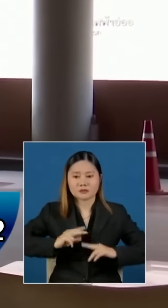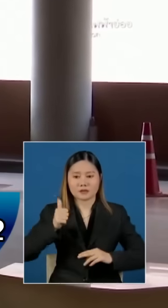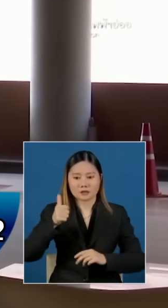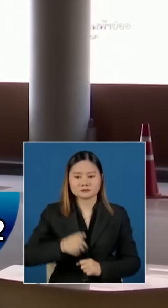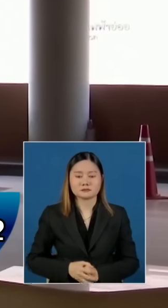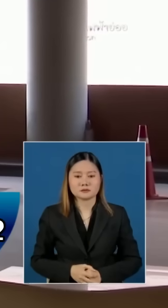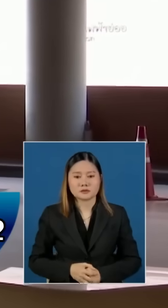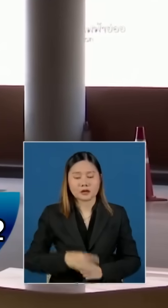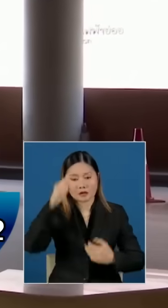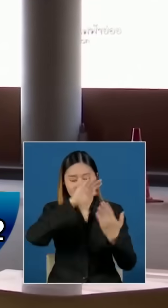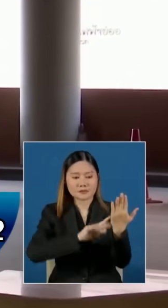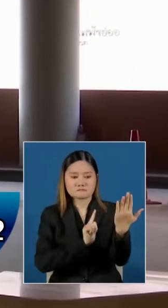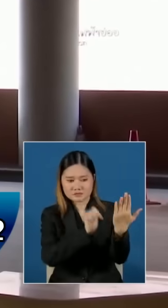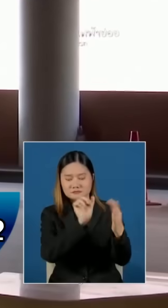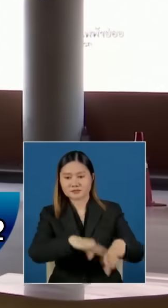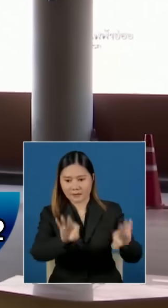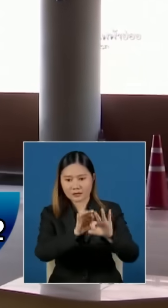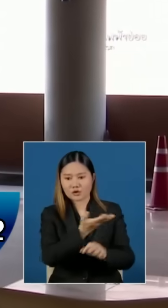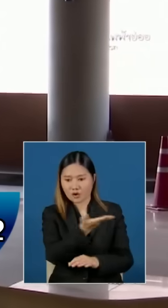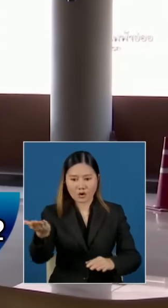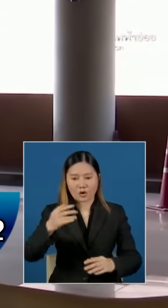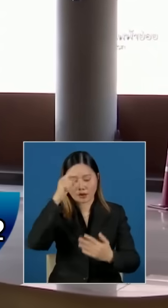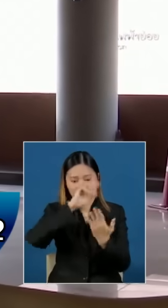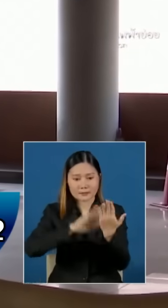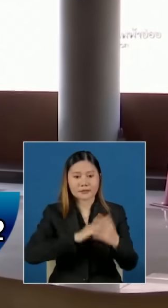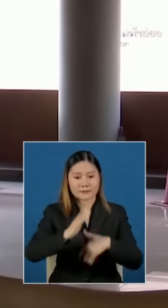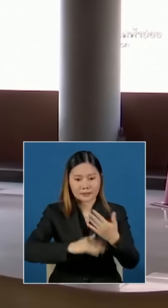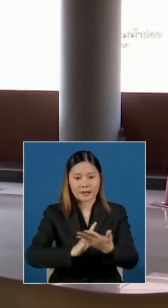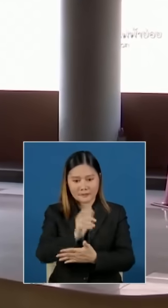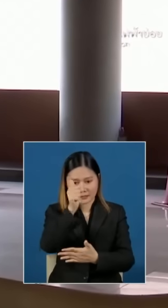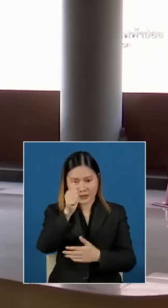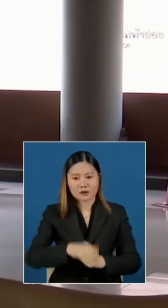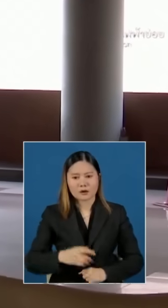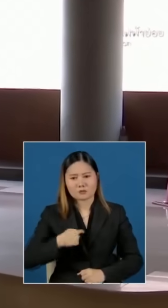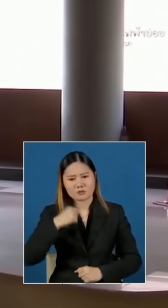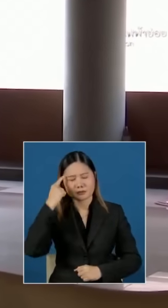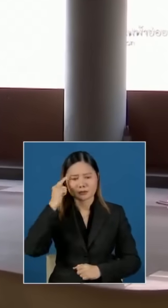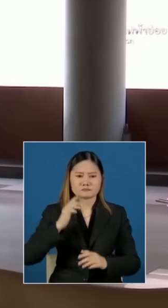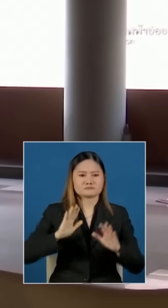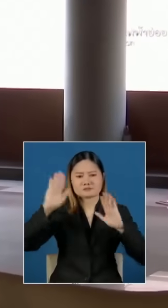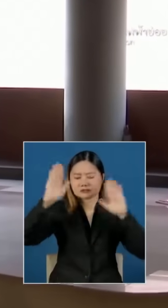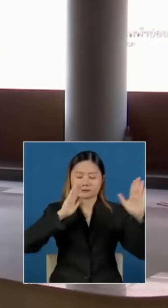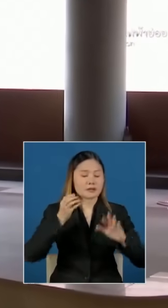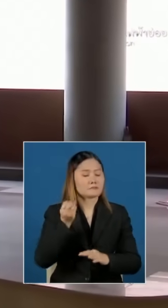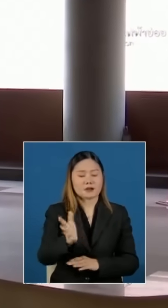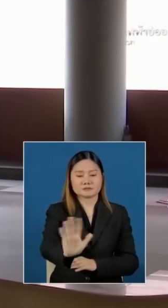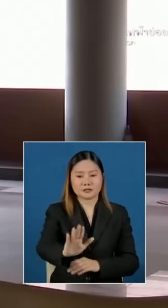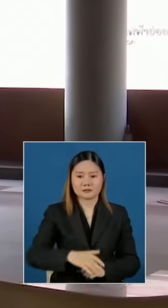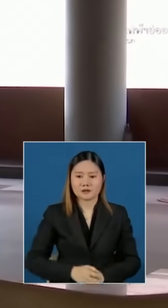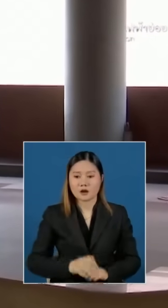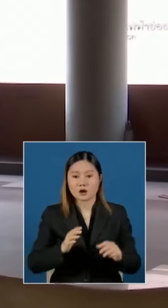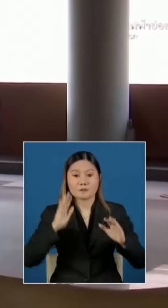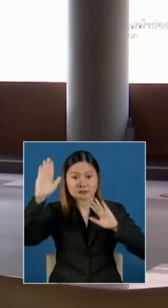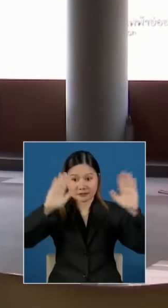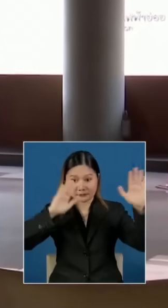ได้โดยเอาบ้านเมืองเป็นหลักขอให้บ้านเมืองไปรอดได ้ ผมไม่ได้เน้นเรื่องประชาธิปไตยมากประชาธิ